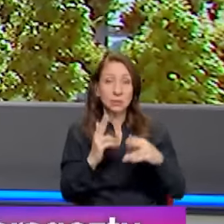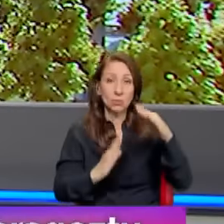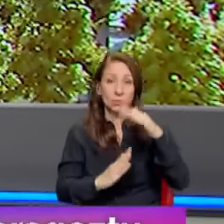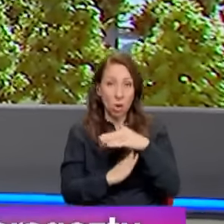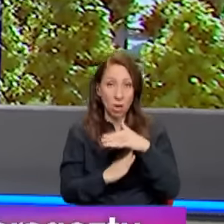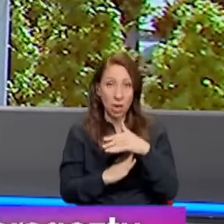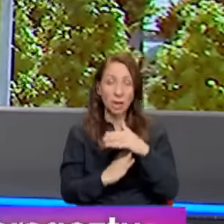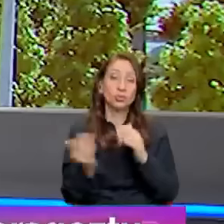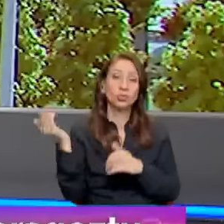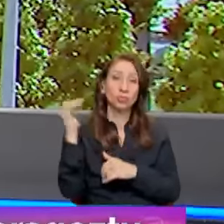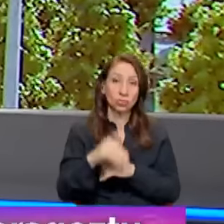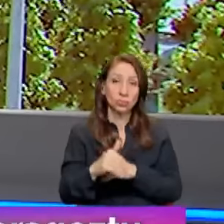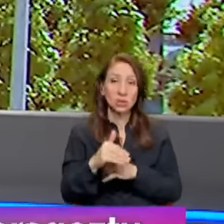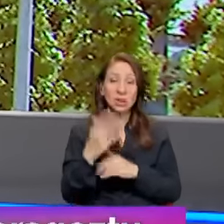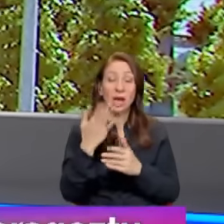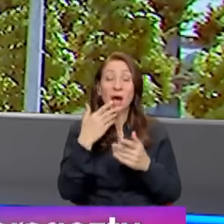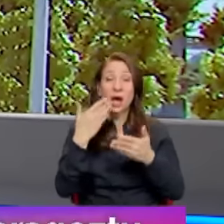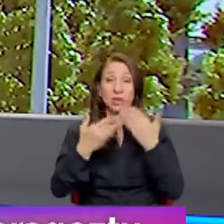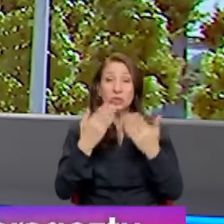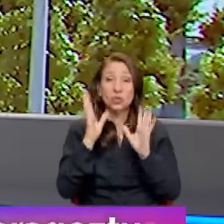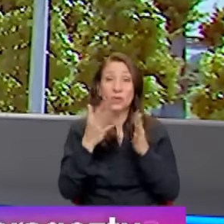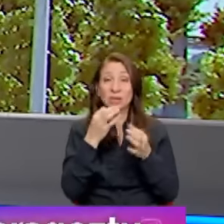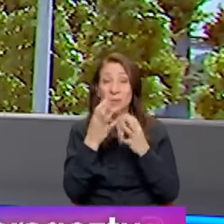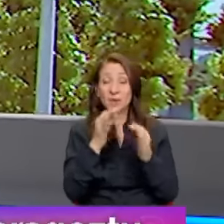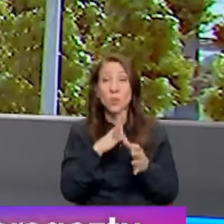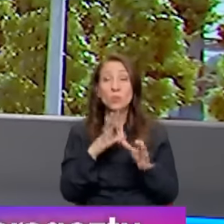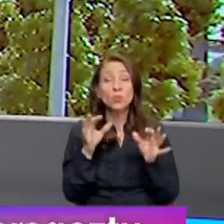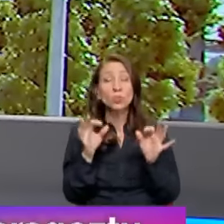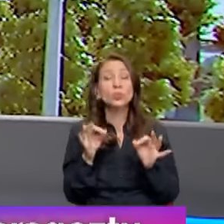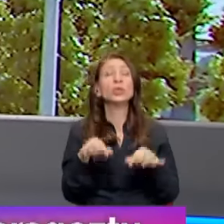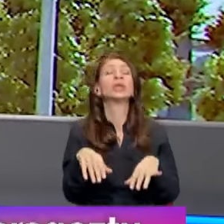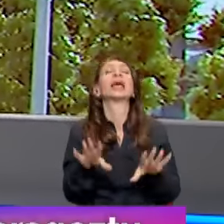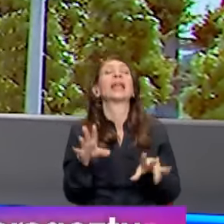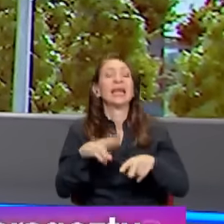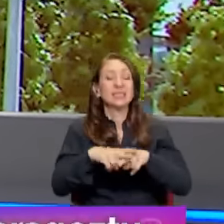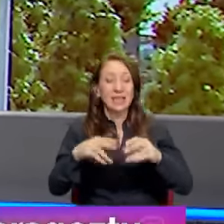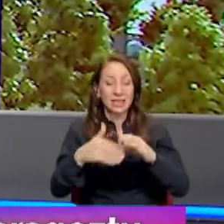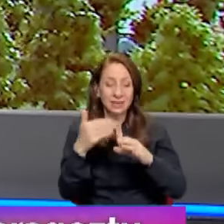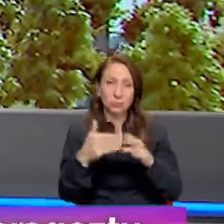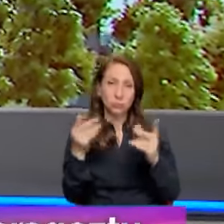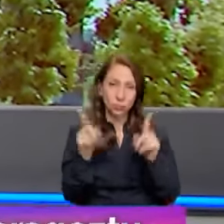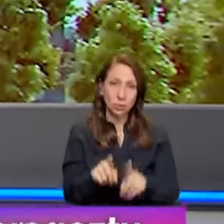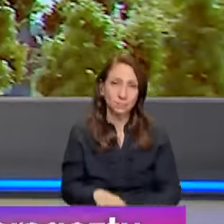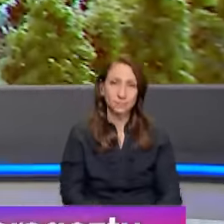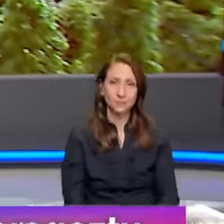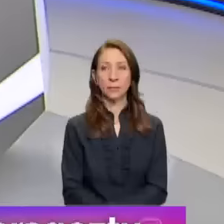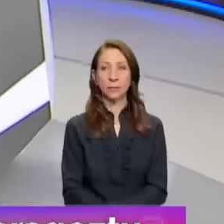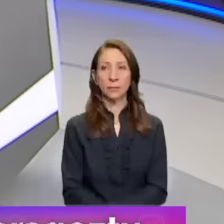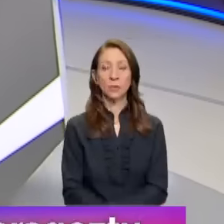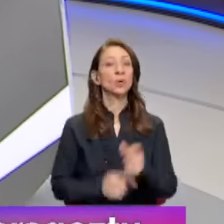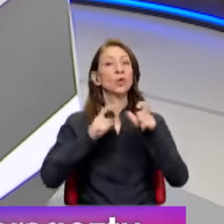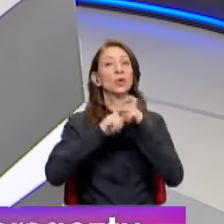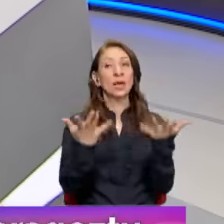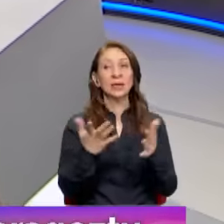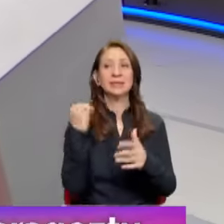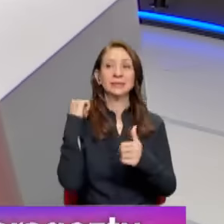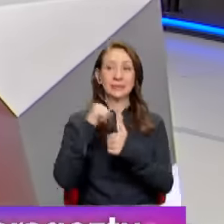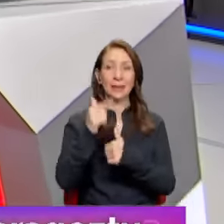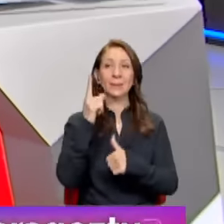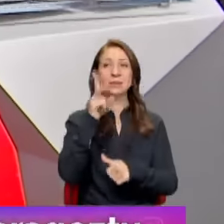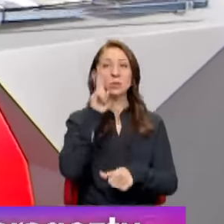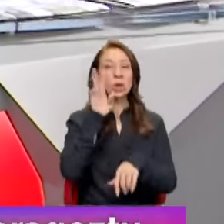molaya gidelim döndüğümüzde daha paylaşacağımız çok haber var mümkün değil dediklerinizde buluşalım Günaydın bir kez